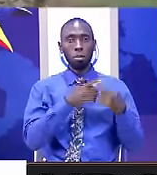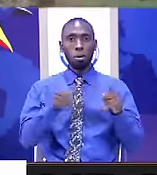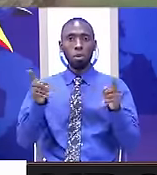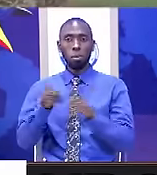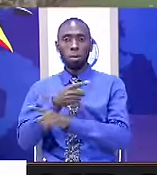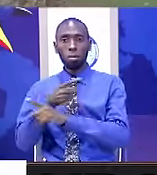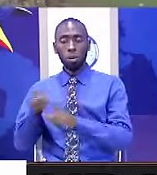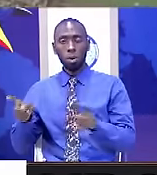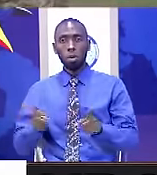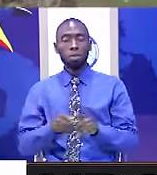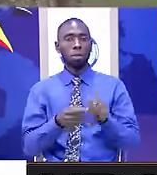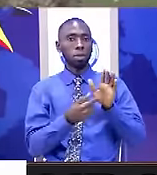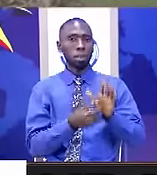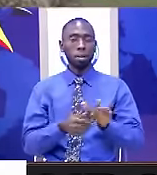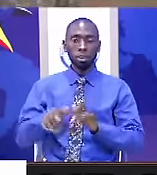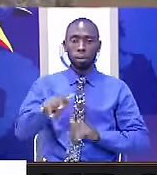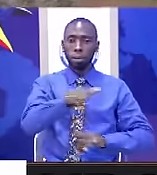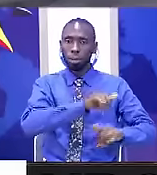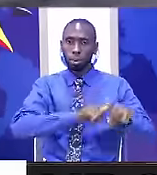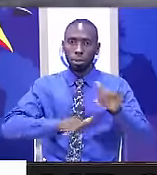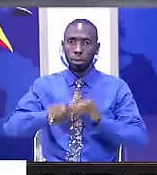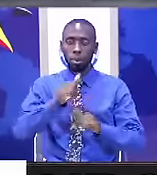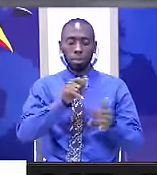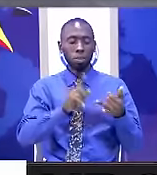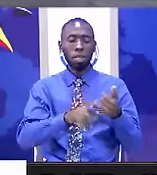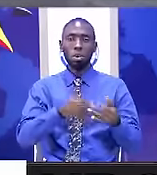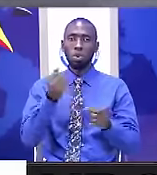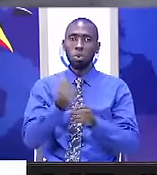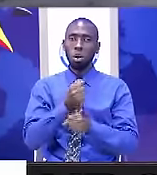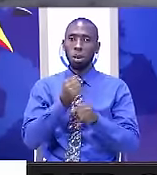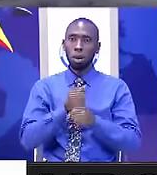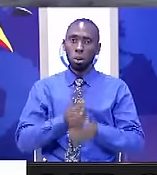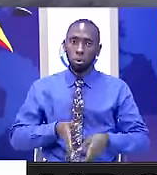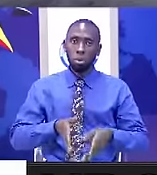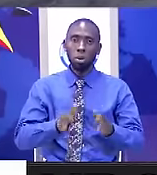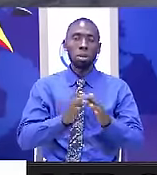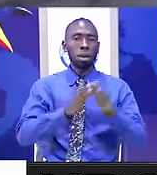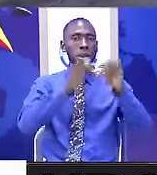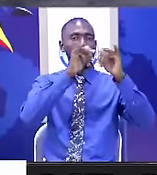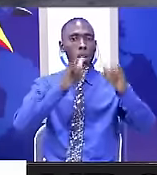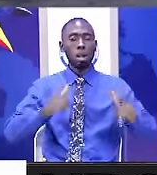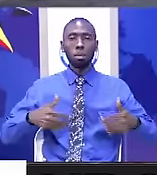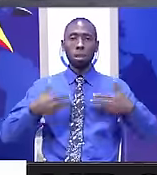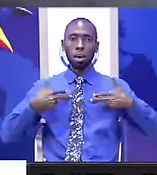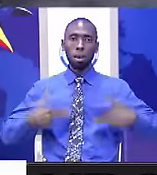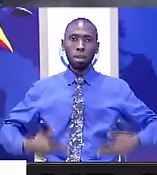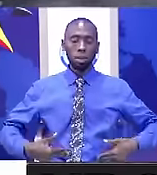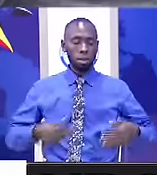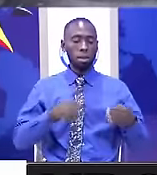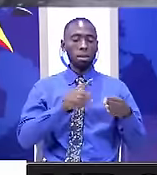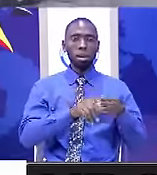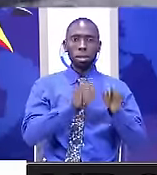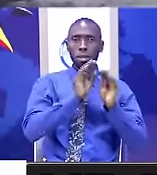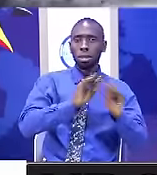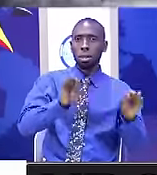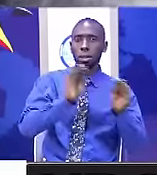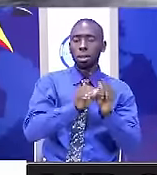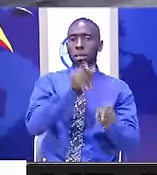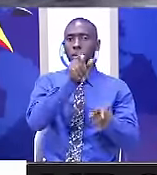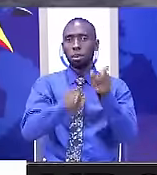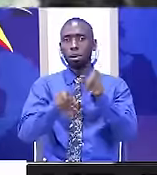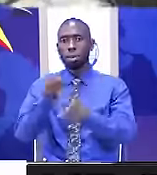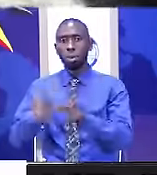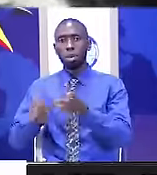gy'eggwanga omuli okuyonja, okukola enguudo, okujjanjaba abalwadde b'endwadde ezitali zimu, okusomesa abantu ku nsonga ezitali